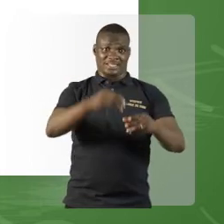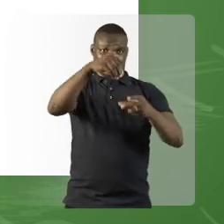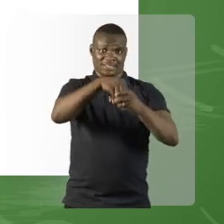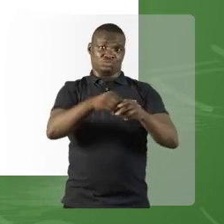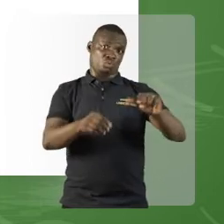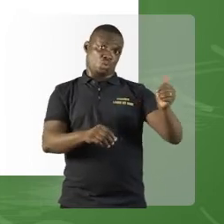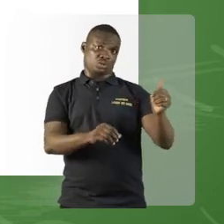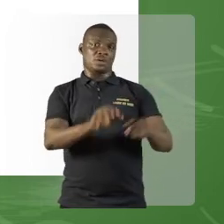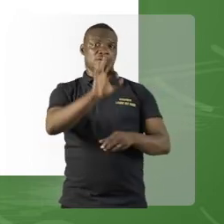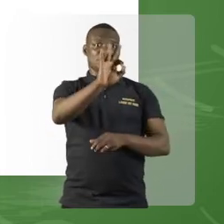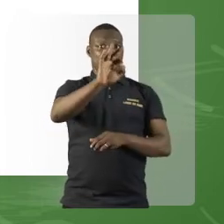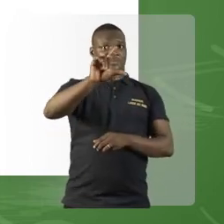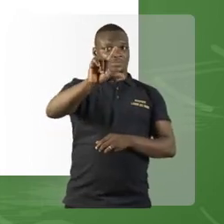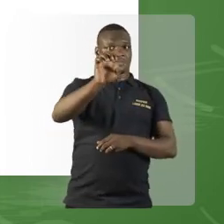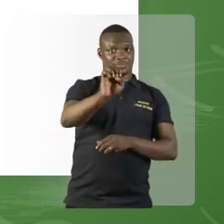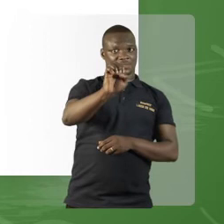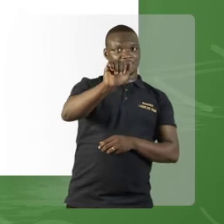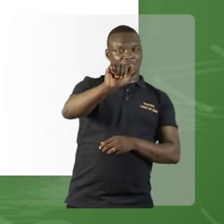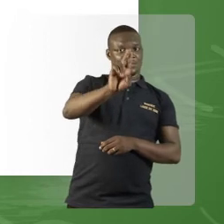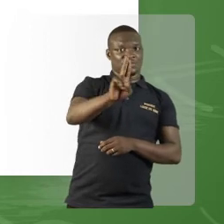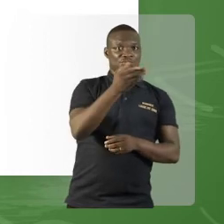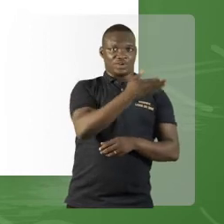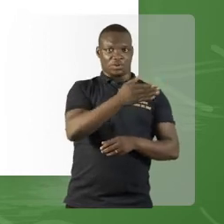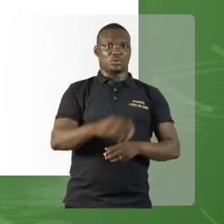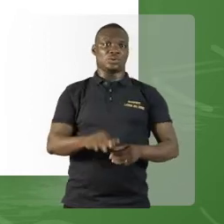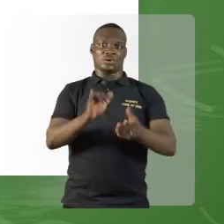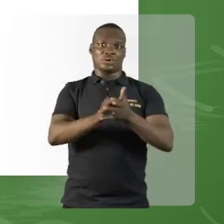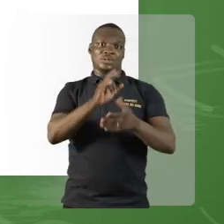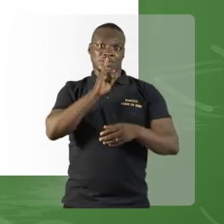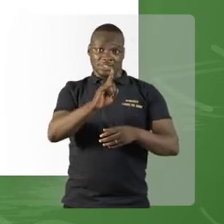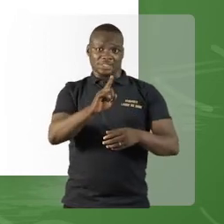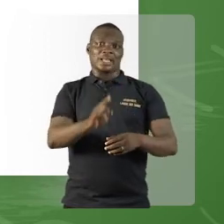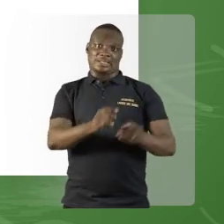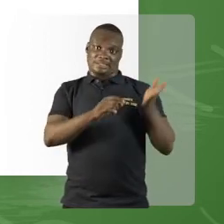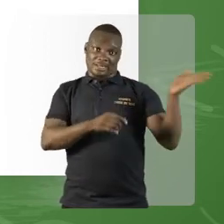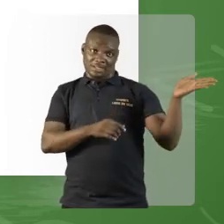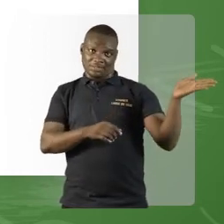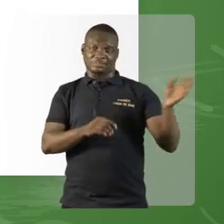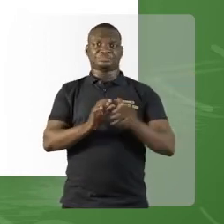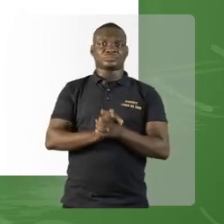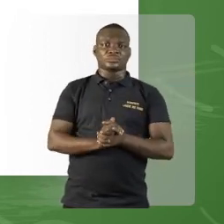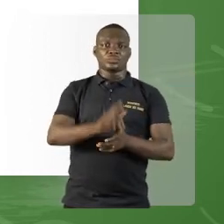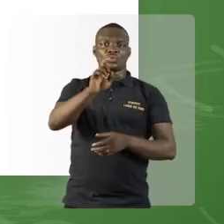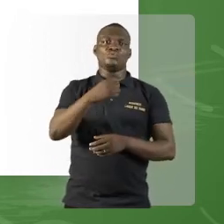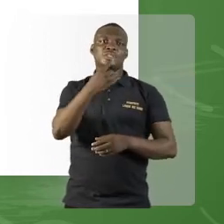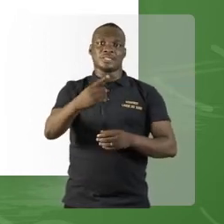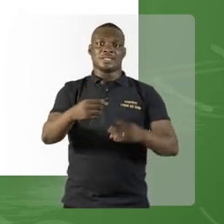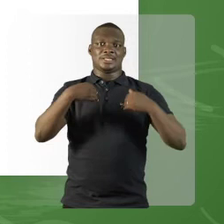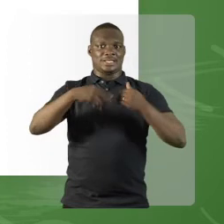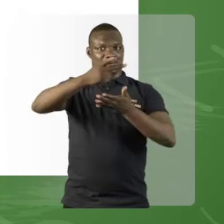l'autre bras de fléau et alimenté par un dispositif approprié. Il faut noter que la